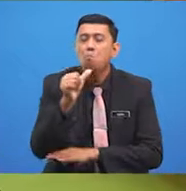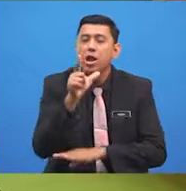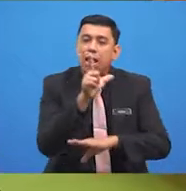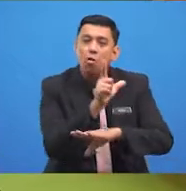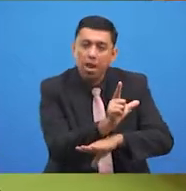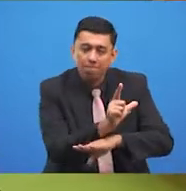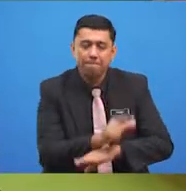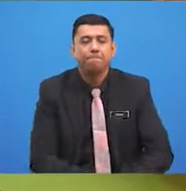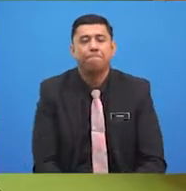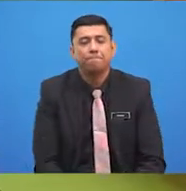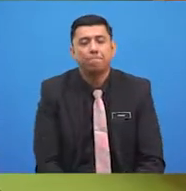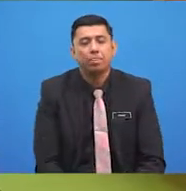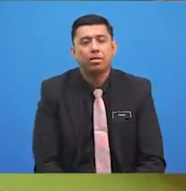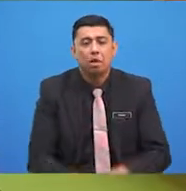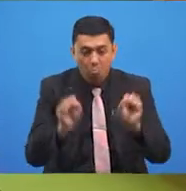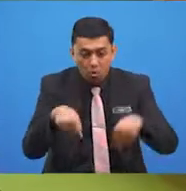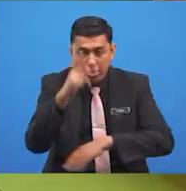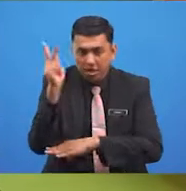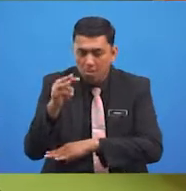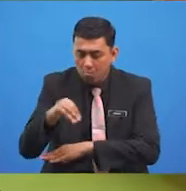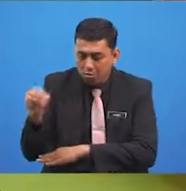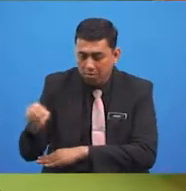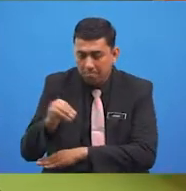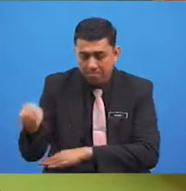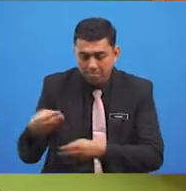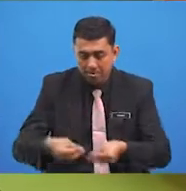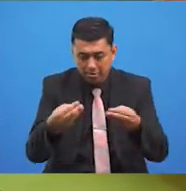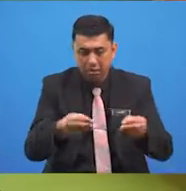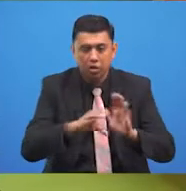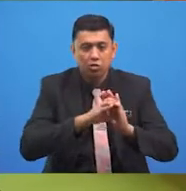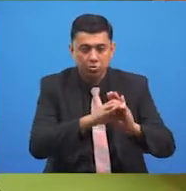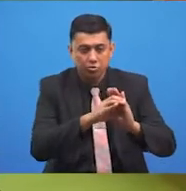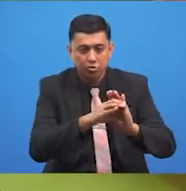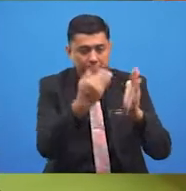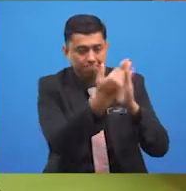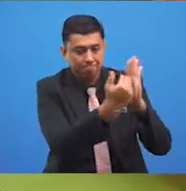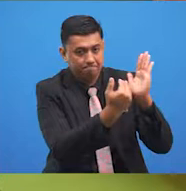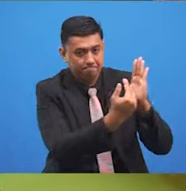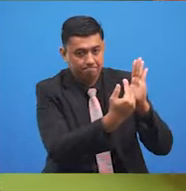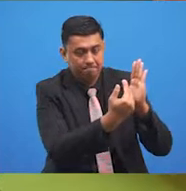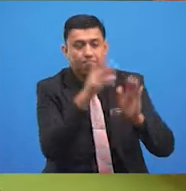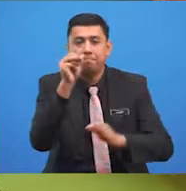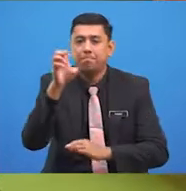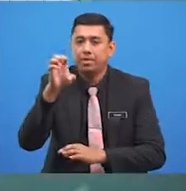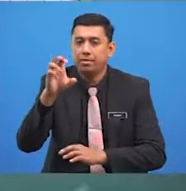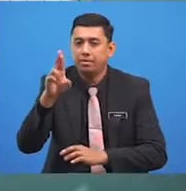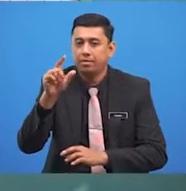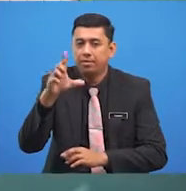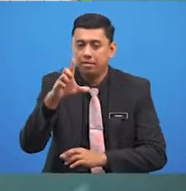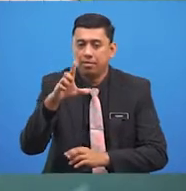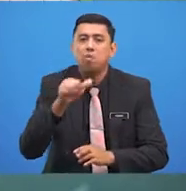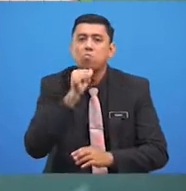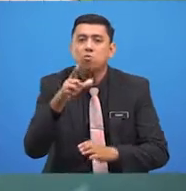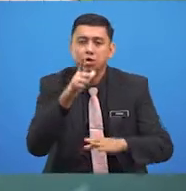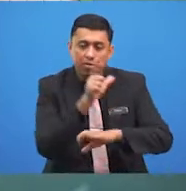logam. Bolehkah murid-murid berikan cikgu contoh senarai mineral bukan logam?